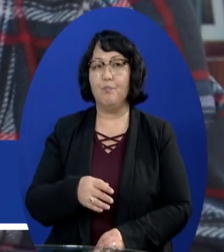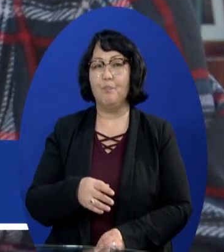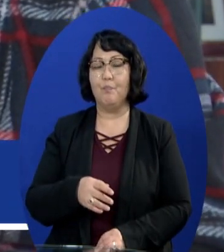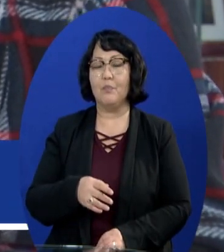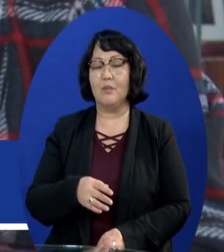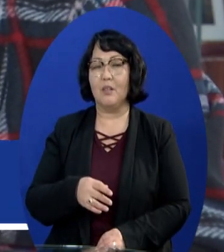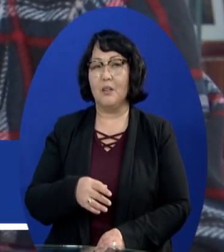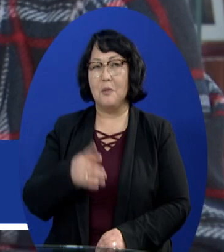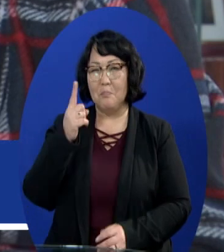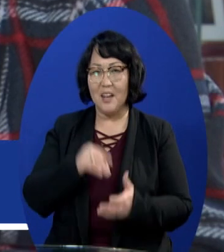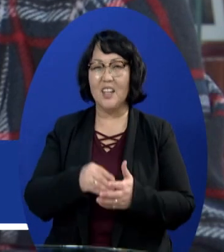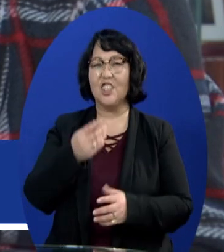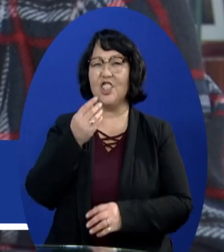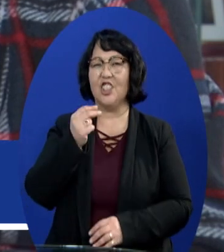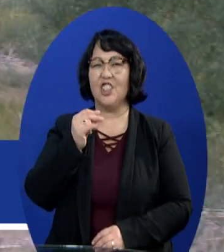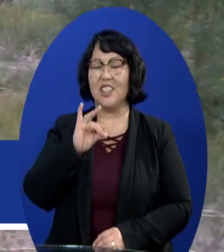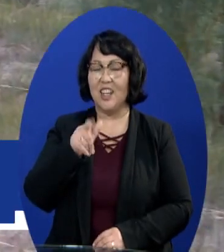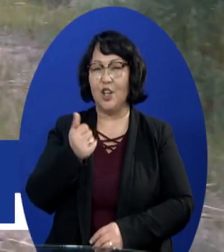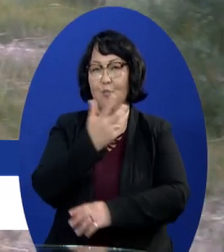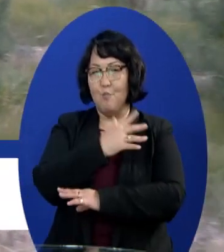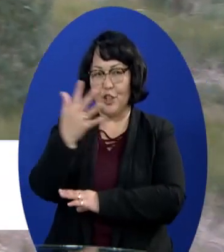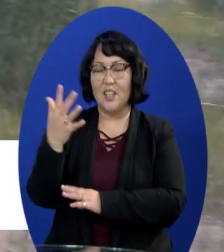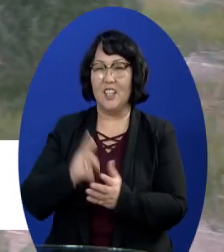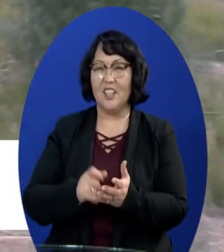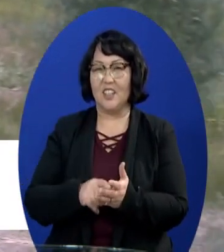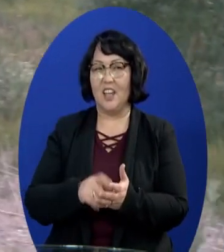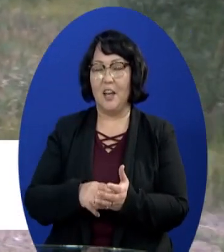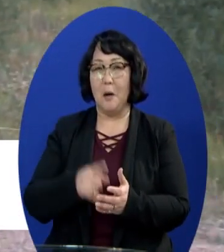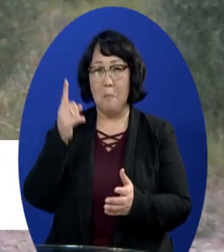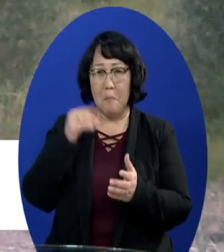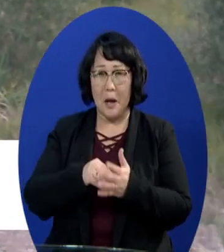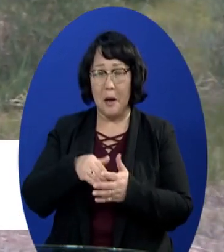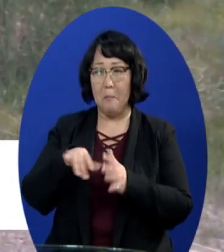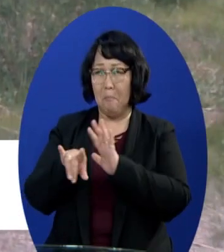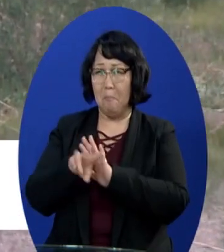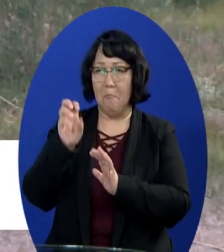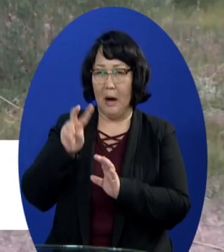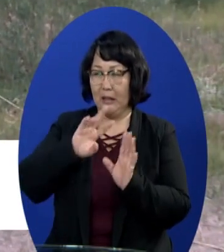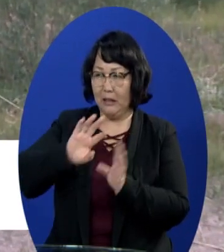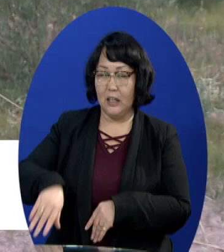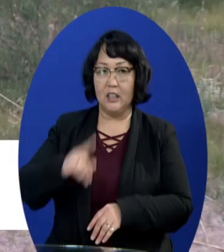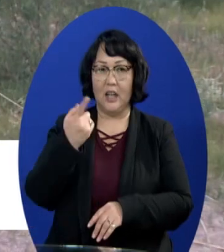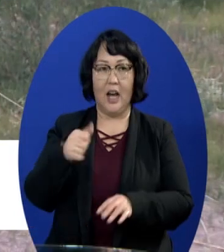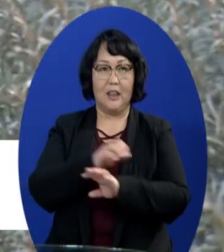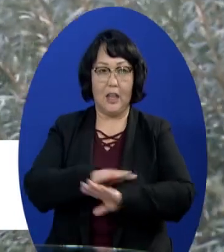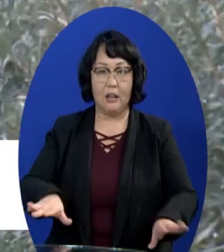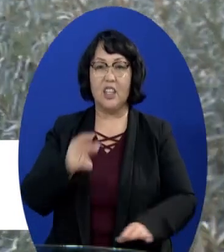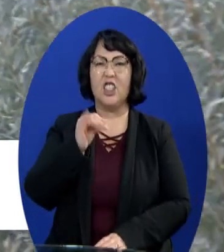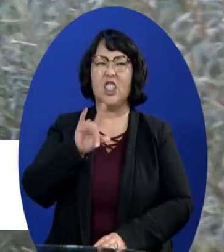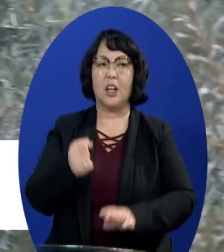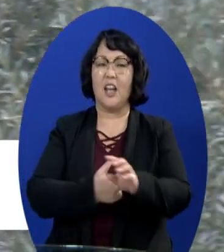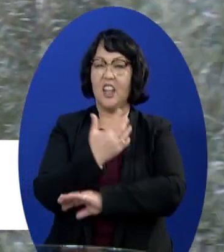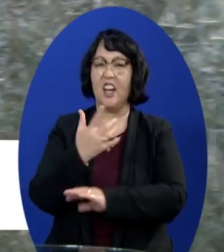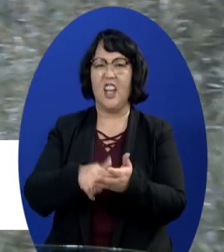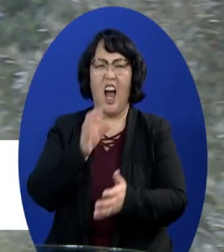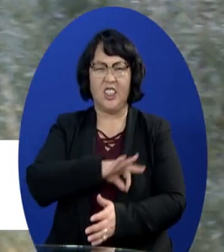чацарган тарсан илүү өргөж штэ. Эхлээд 1000 малтай байснаас 1 га талбайд чацарган тариалсан нь илүү ашигтай гэж ярихад тийм ч